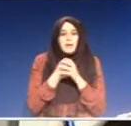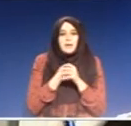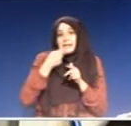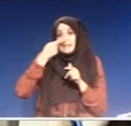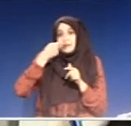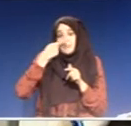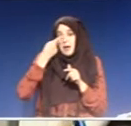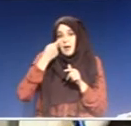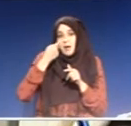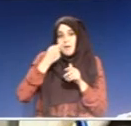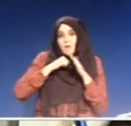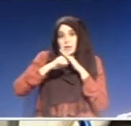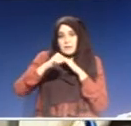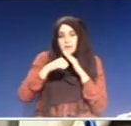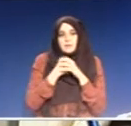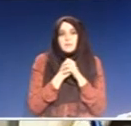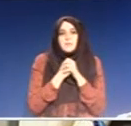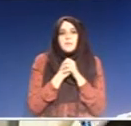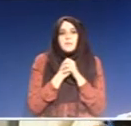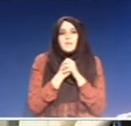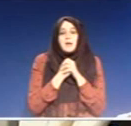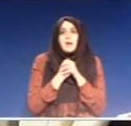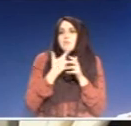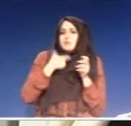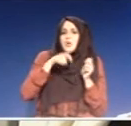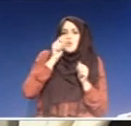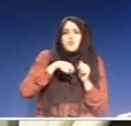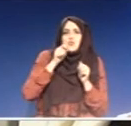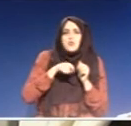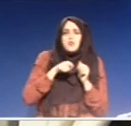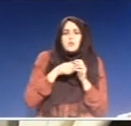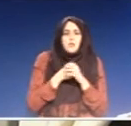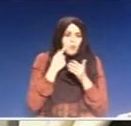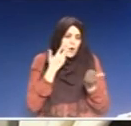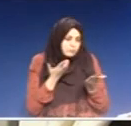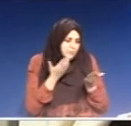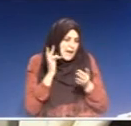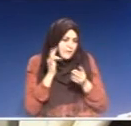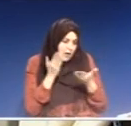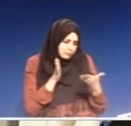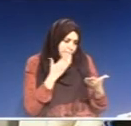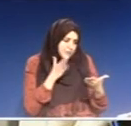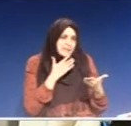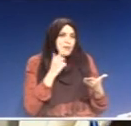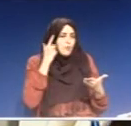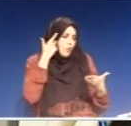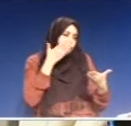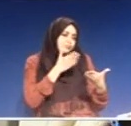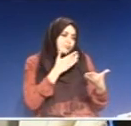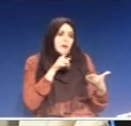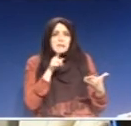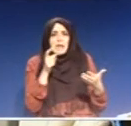تشتغل القاضي يكون يشوف النظر القضيه لا تيوري جوست لي